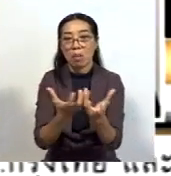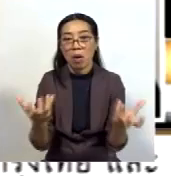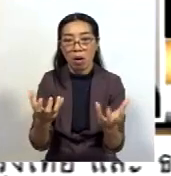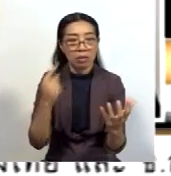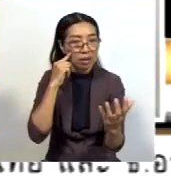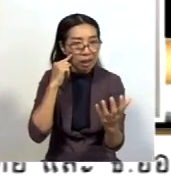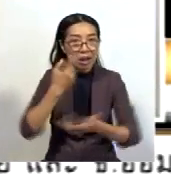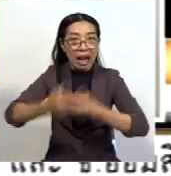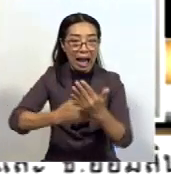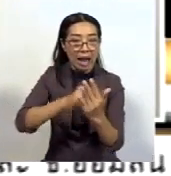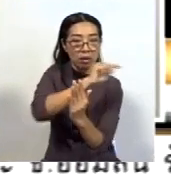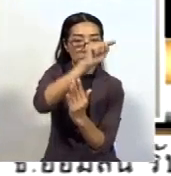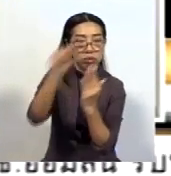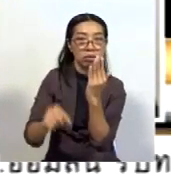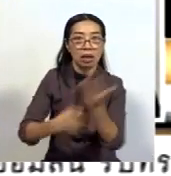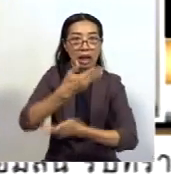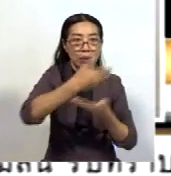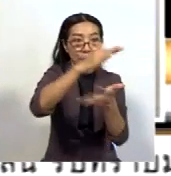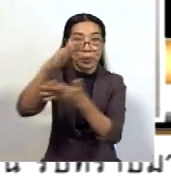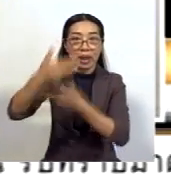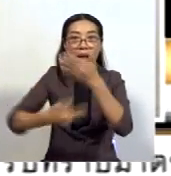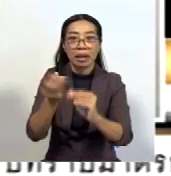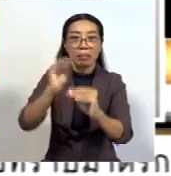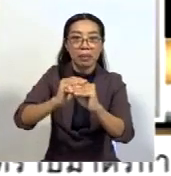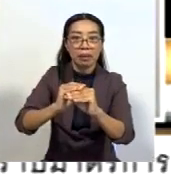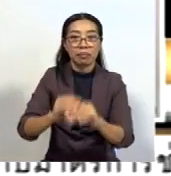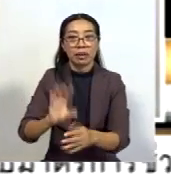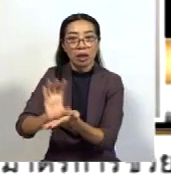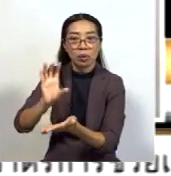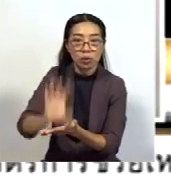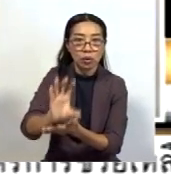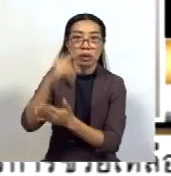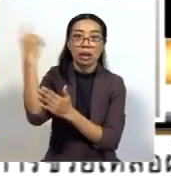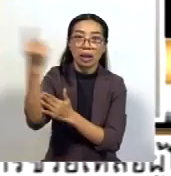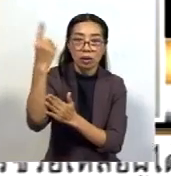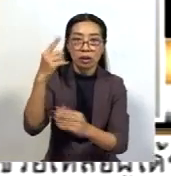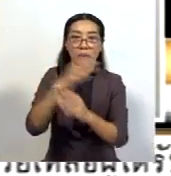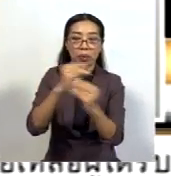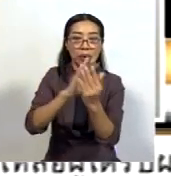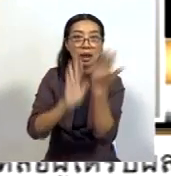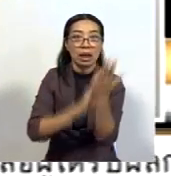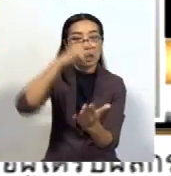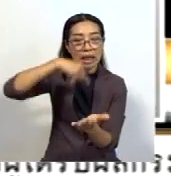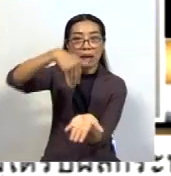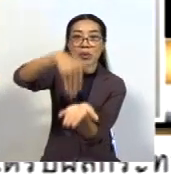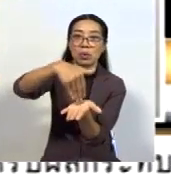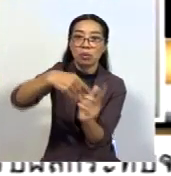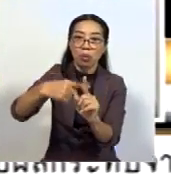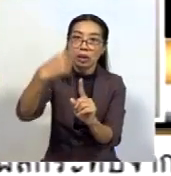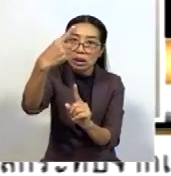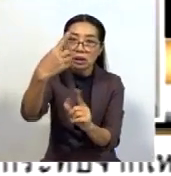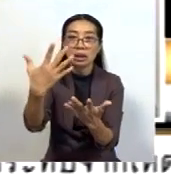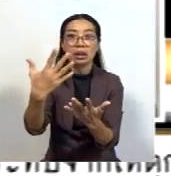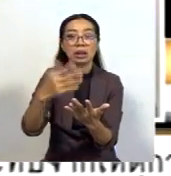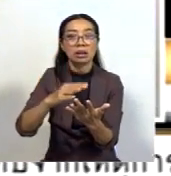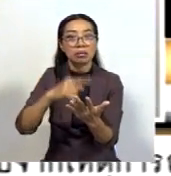ของเราสินค้าชายแดนเพิ่มในเรื่องของการค้าการลงทุนการท่องเที่ยวระหว่างกันใช้ Thailand Plus 1 Thailand บวก1ไป